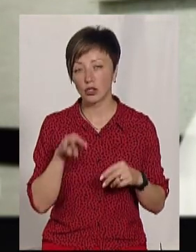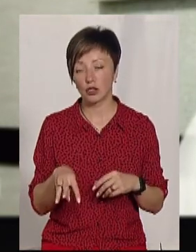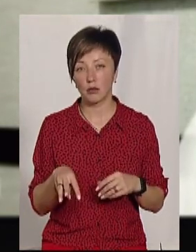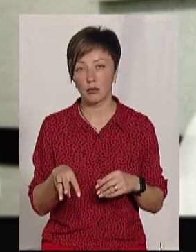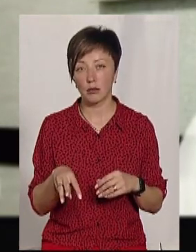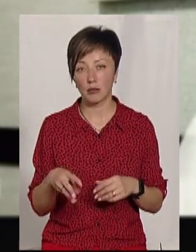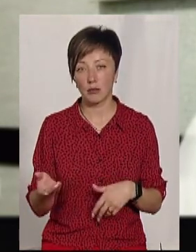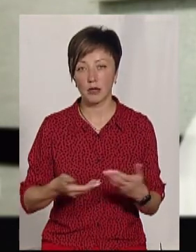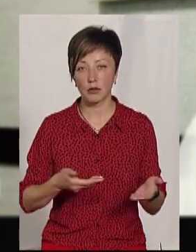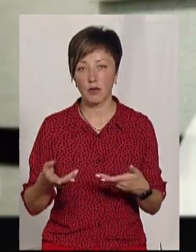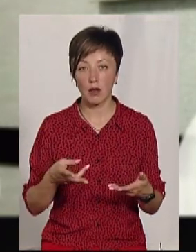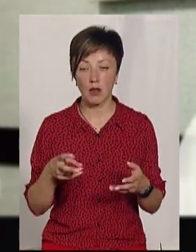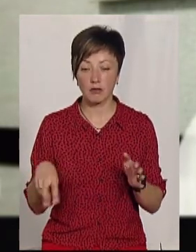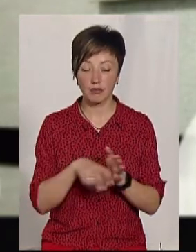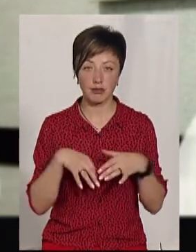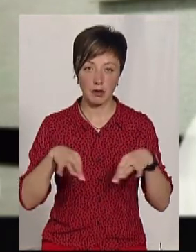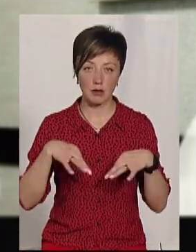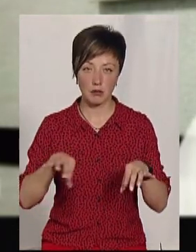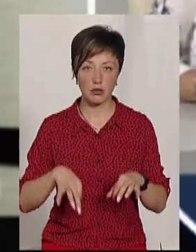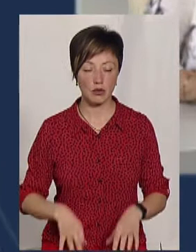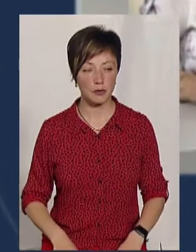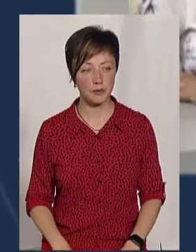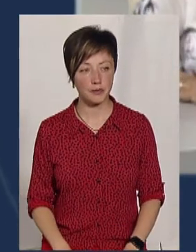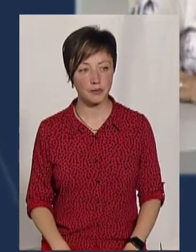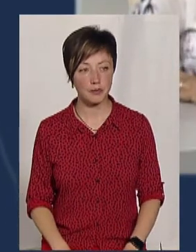ніж пересуватися на громадському транспорті.